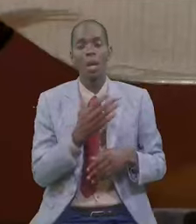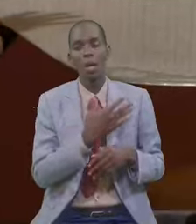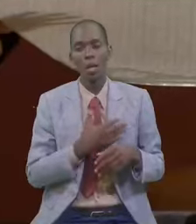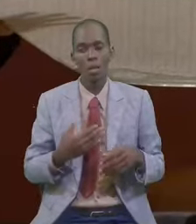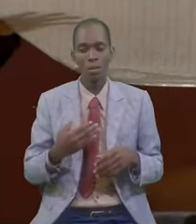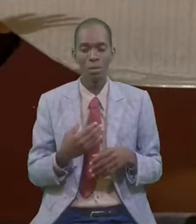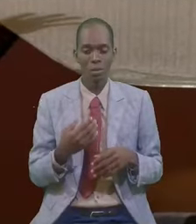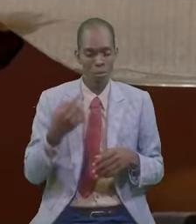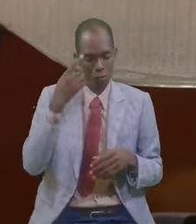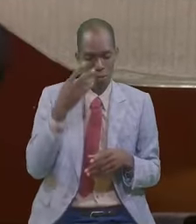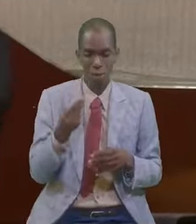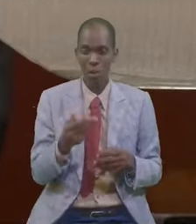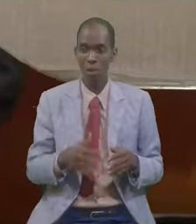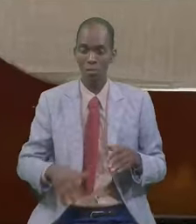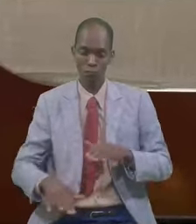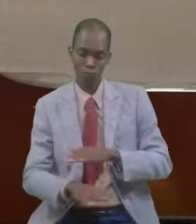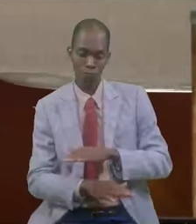dans le pays,